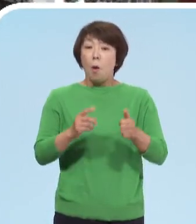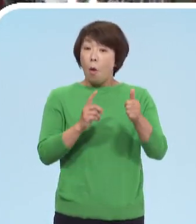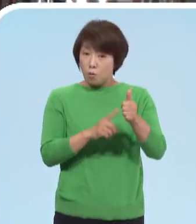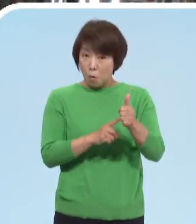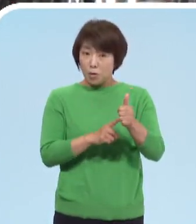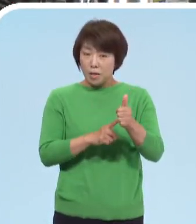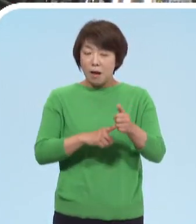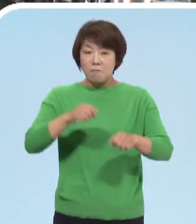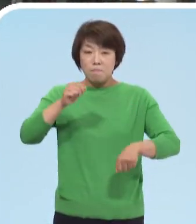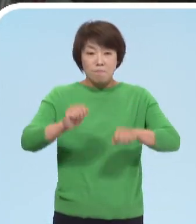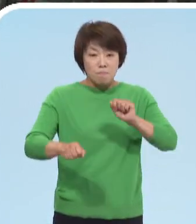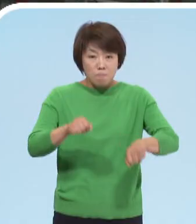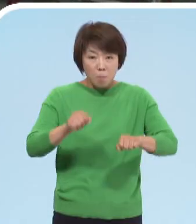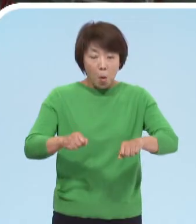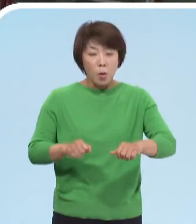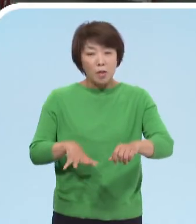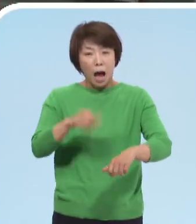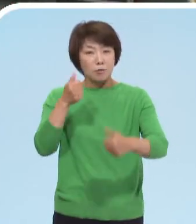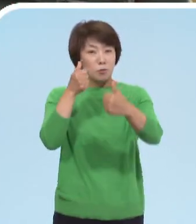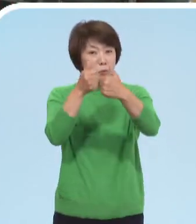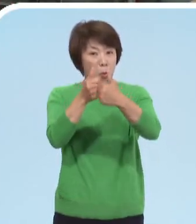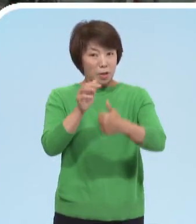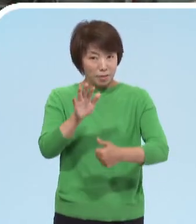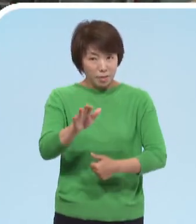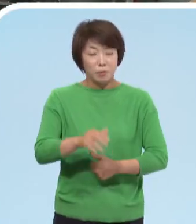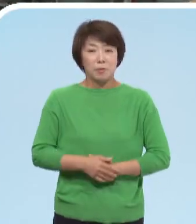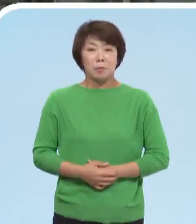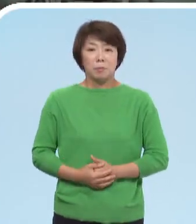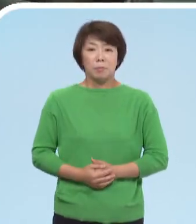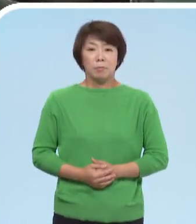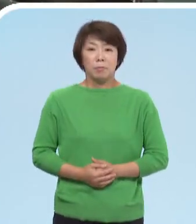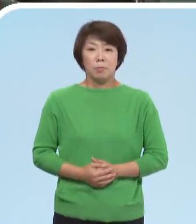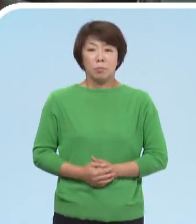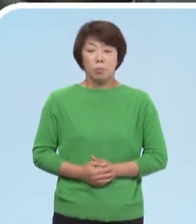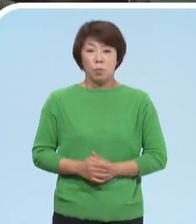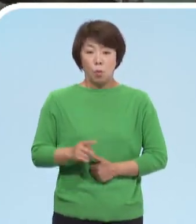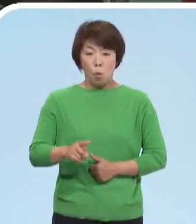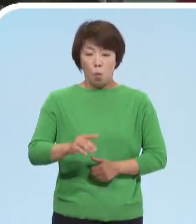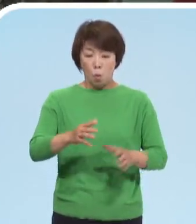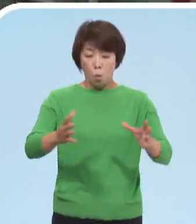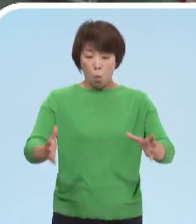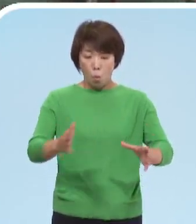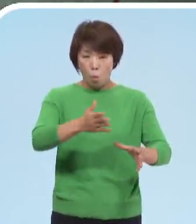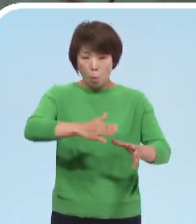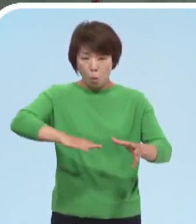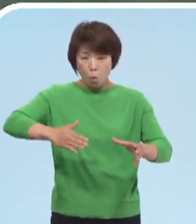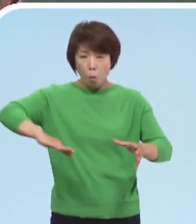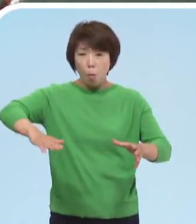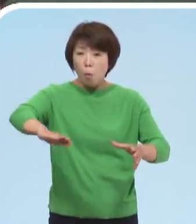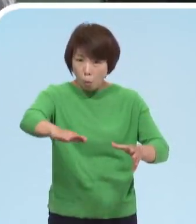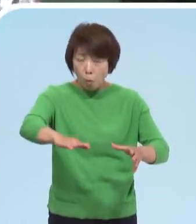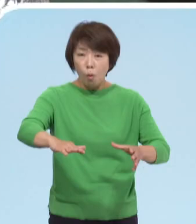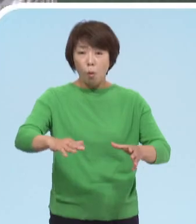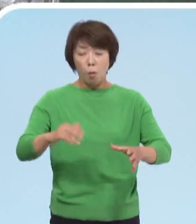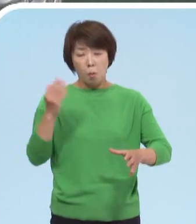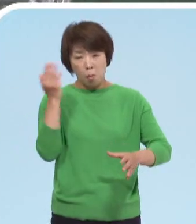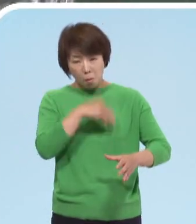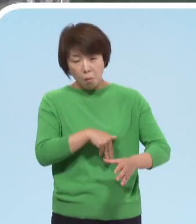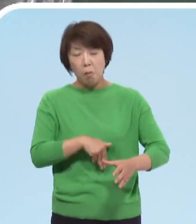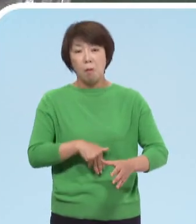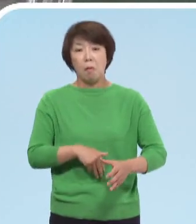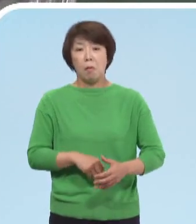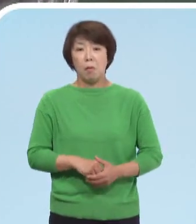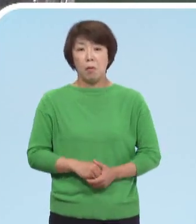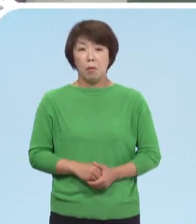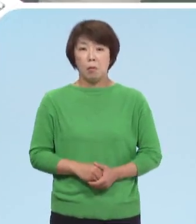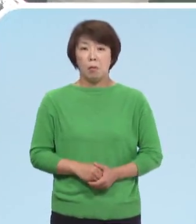大久保さん、スティールパンの演奏に初挑戦です。 こんなボコボコしてるんですか？これ、わか